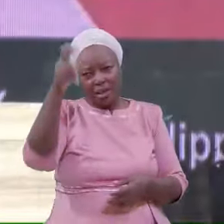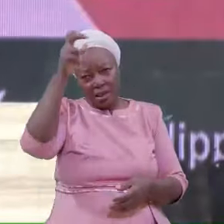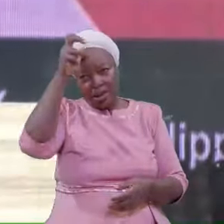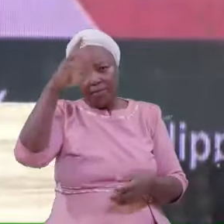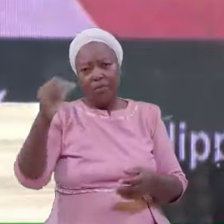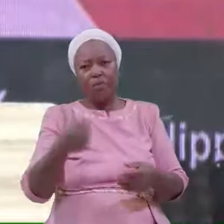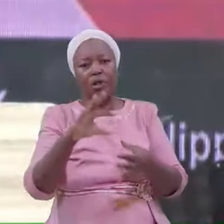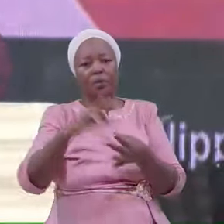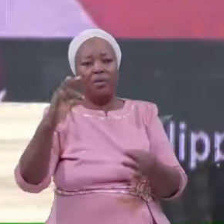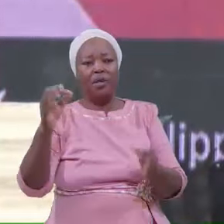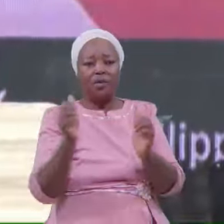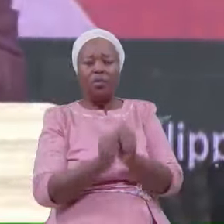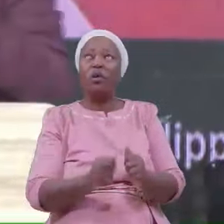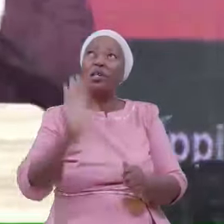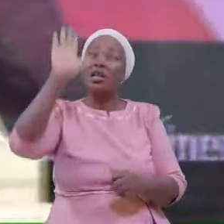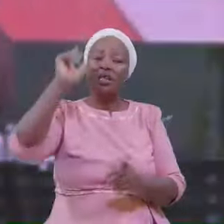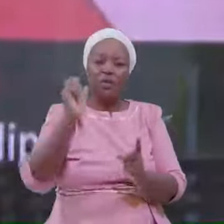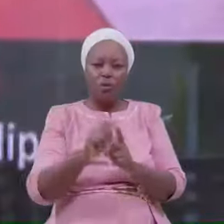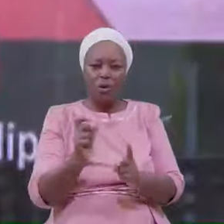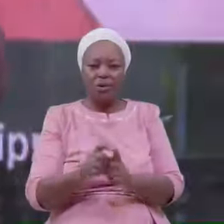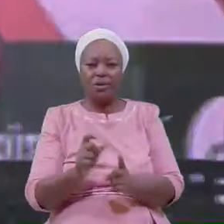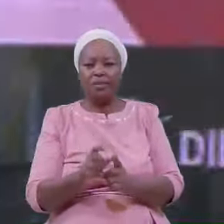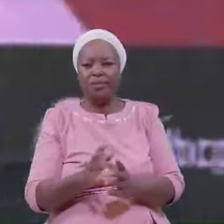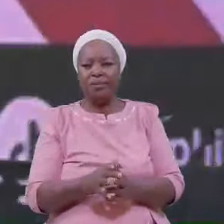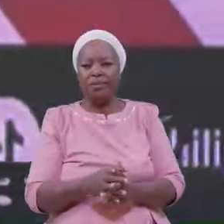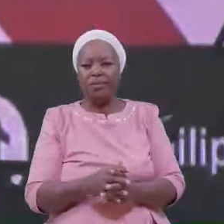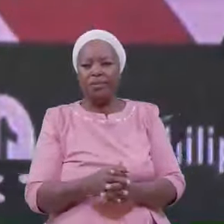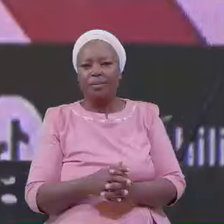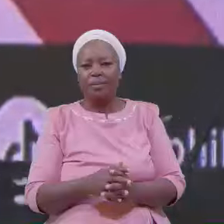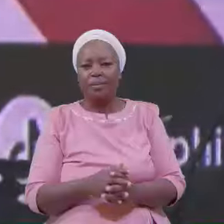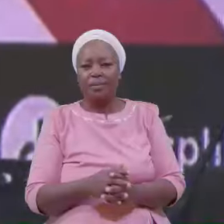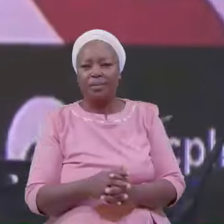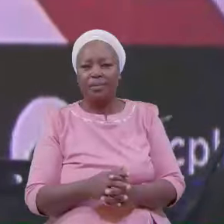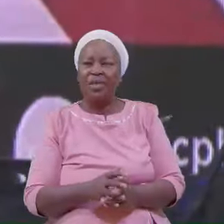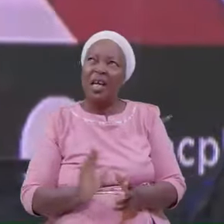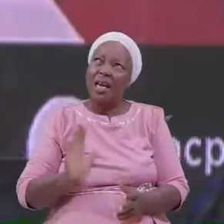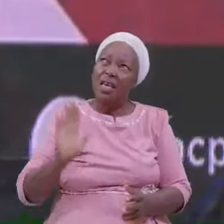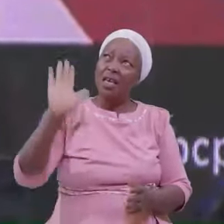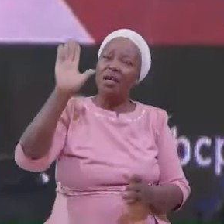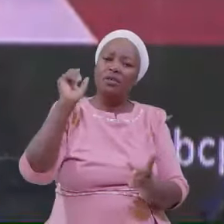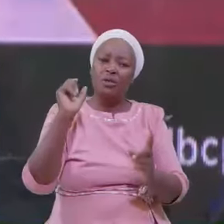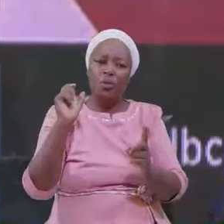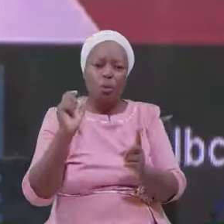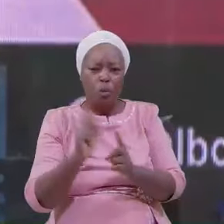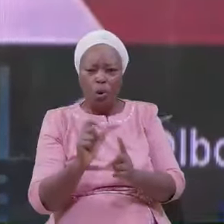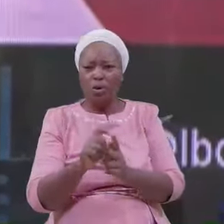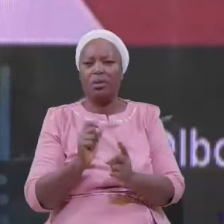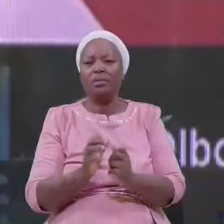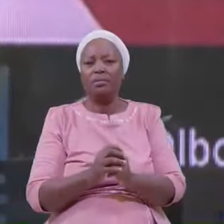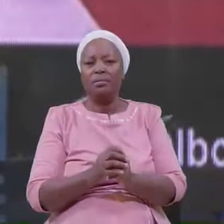His word. Pinalayas niya ang lahat ng mga espiritu. His word. Isang salita.